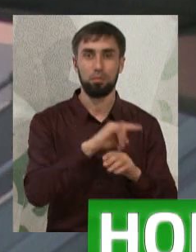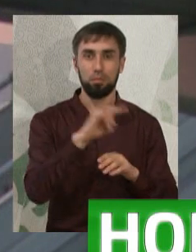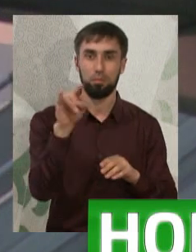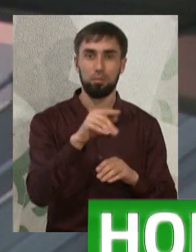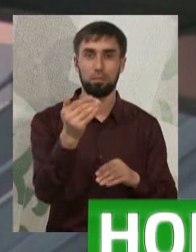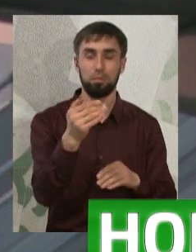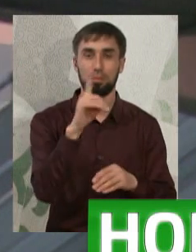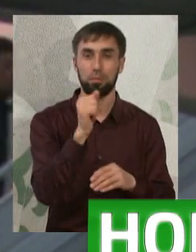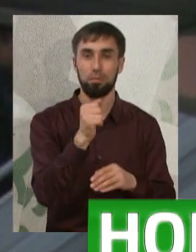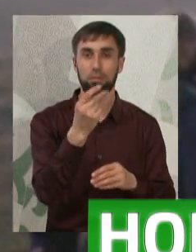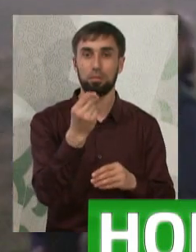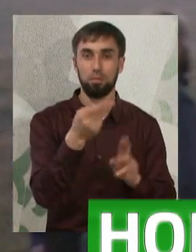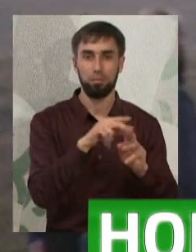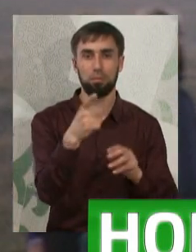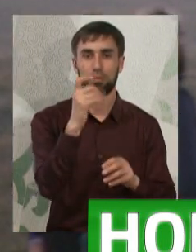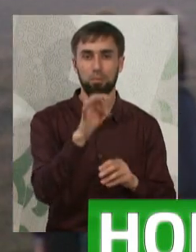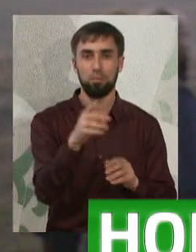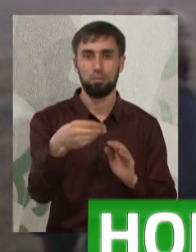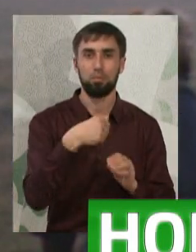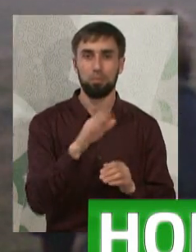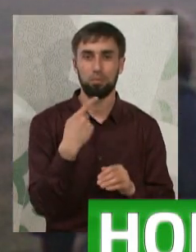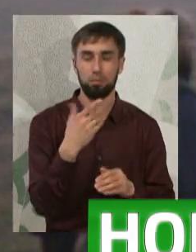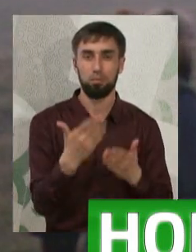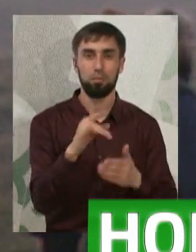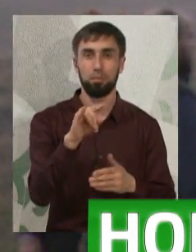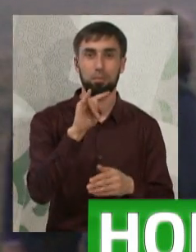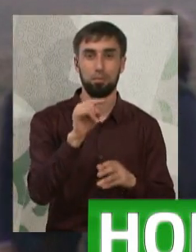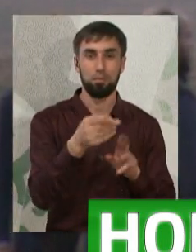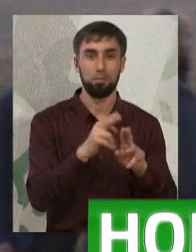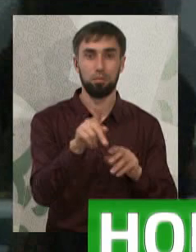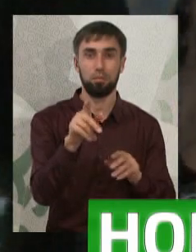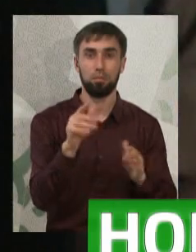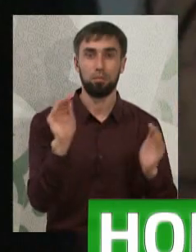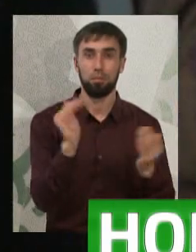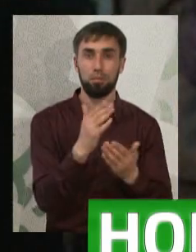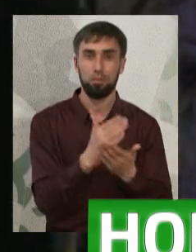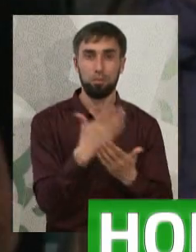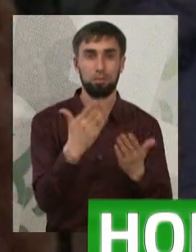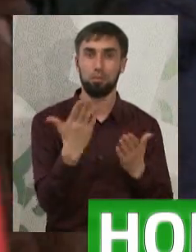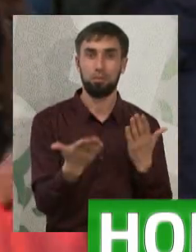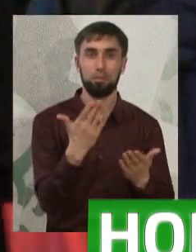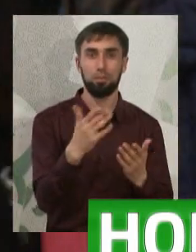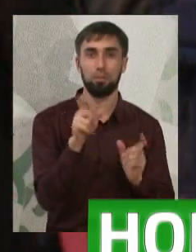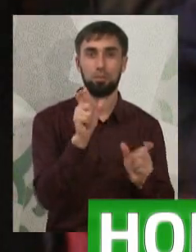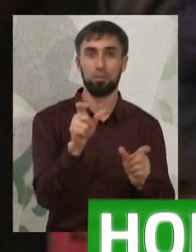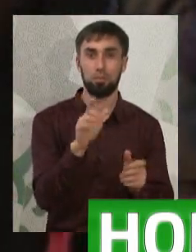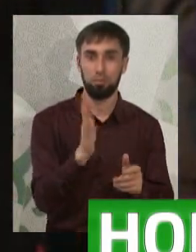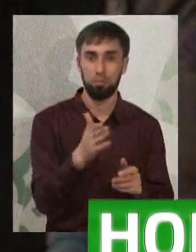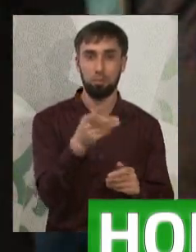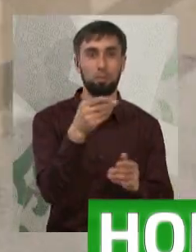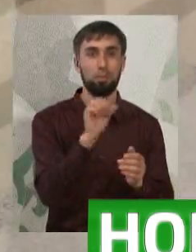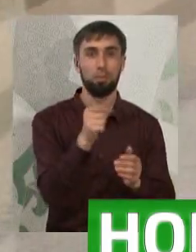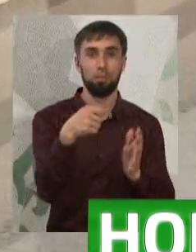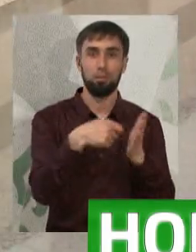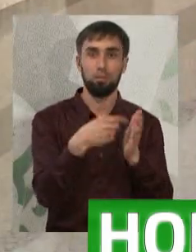Деньги за билет 100% вернут, если воздушное сообщение ограничено и рейсов нет. В противном случае все зависит от